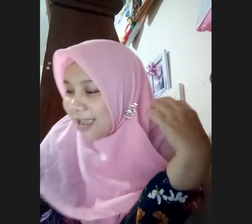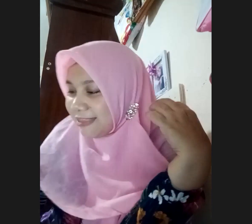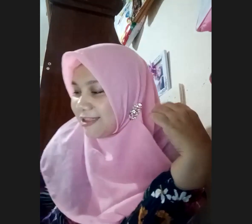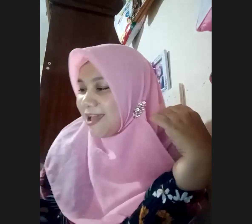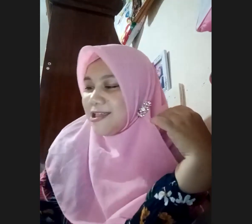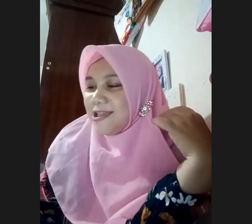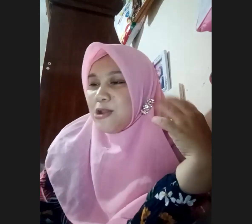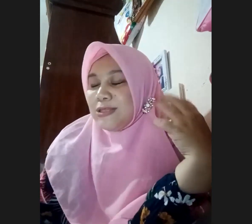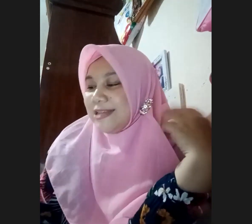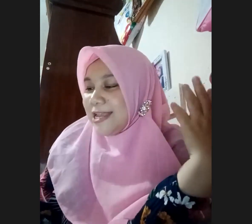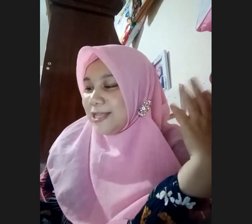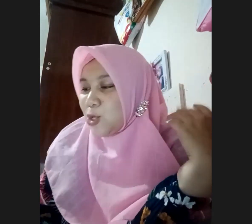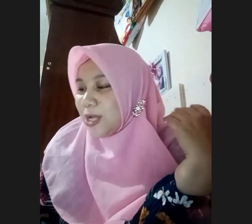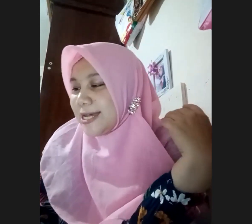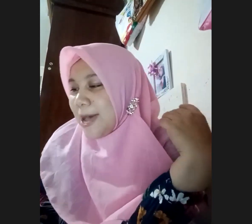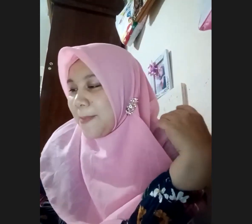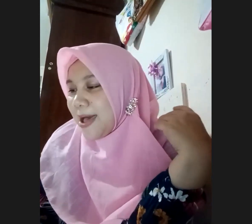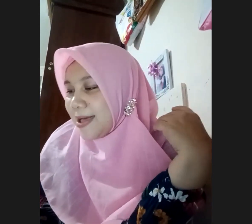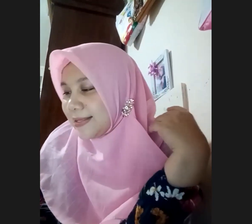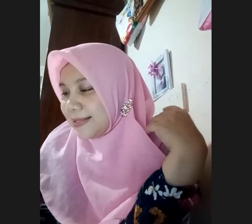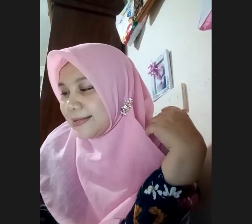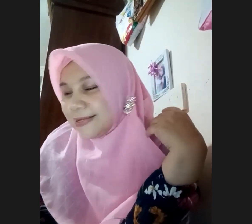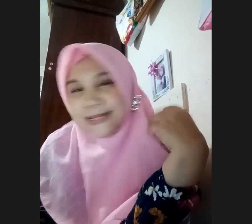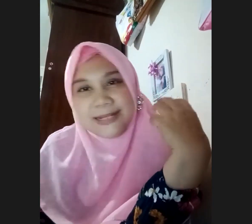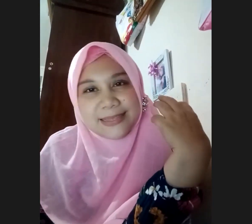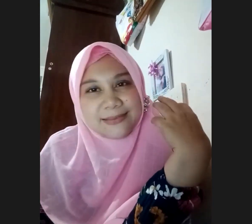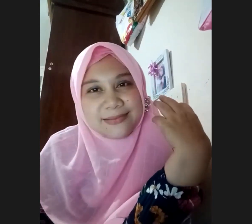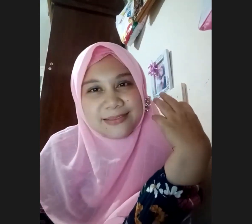kan katanya Dokter Dini tuh